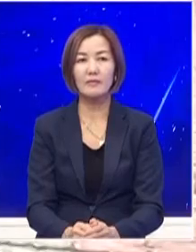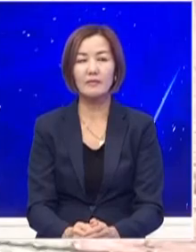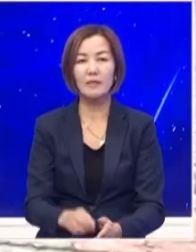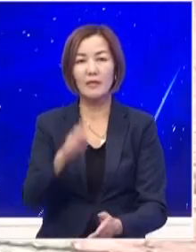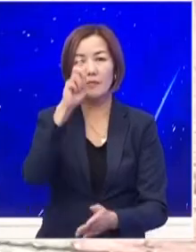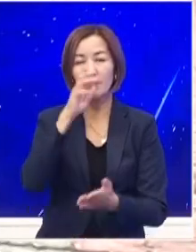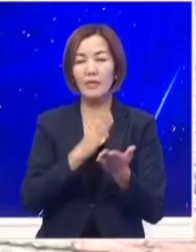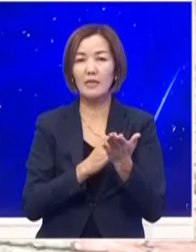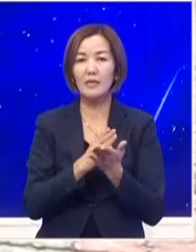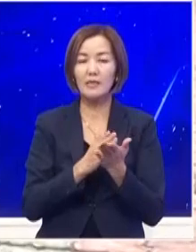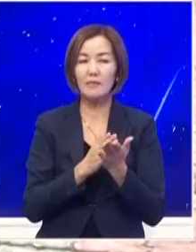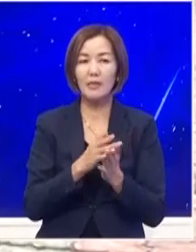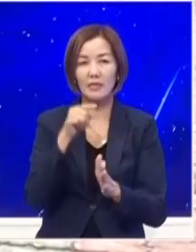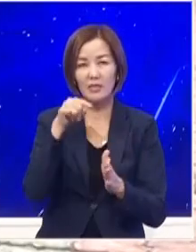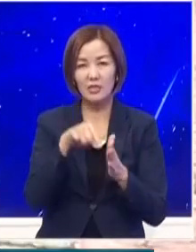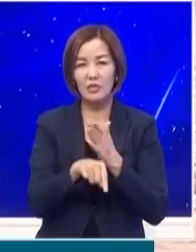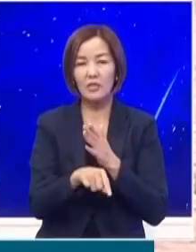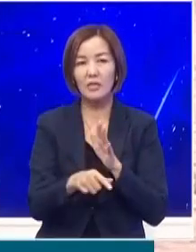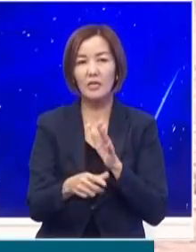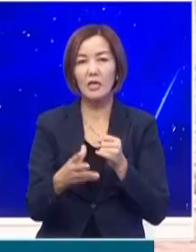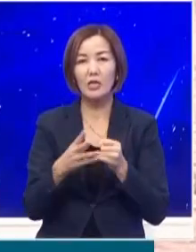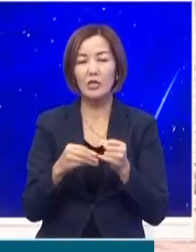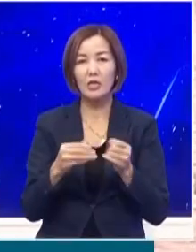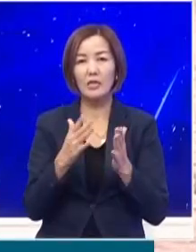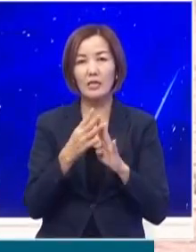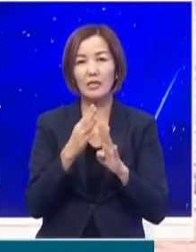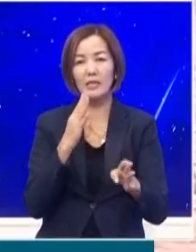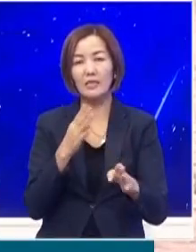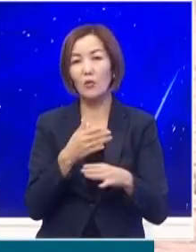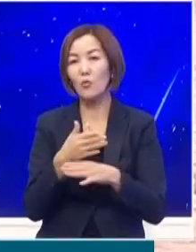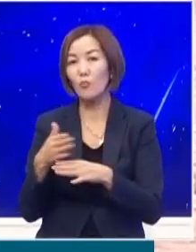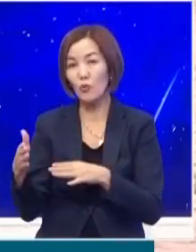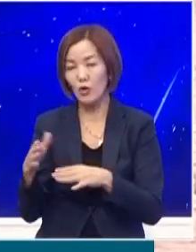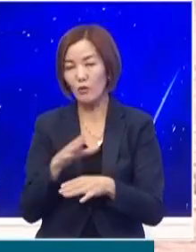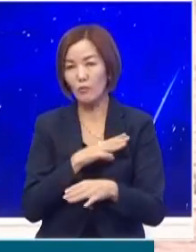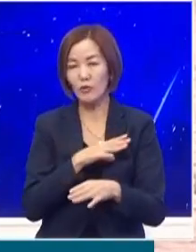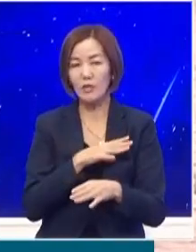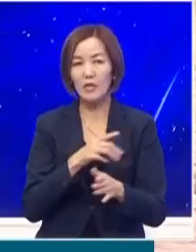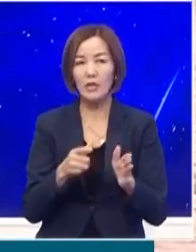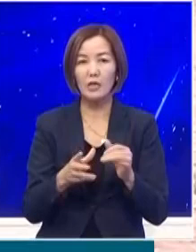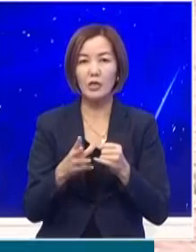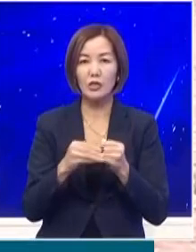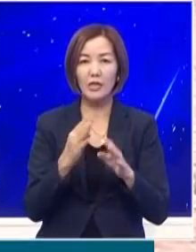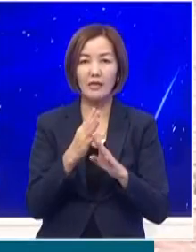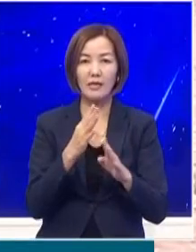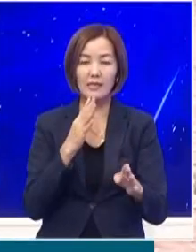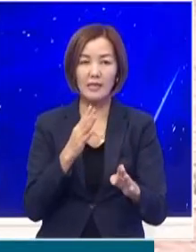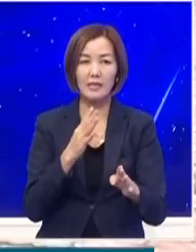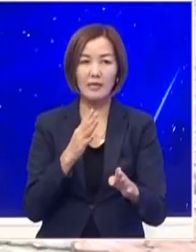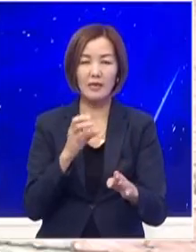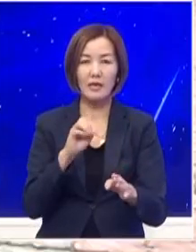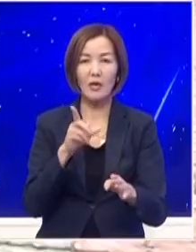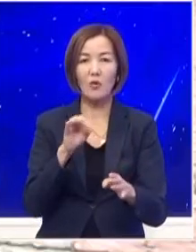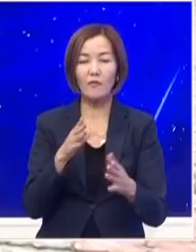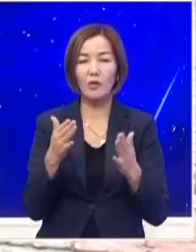Мемлекеттік қызметтің ішінен жаңағы жер кезекті бөлік айтып тұрмын, себебі ол жер кезекті кез келген адам еговтан